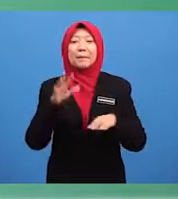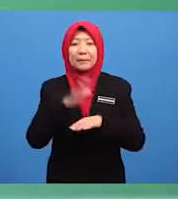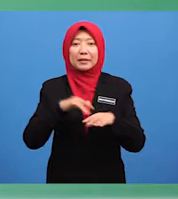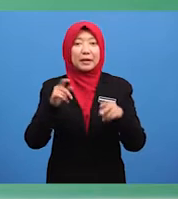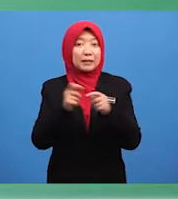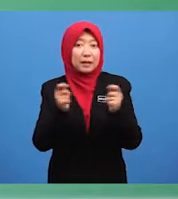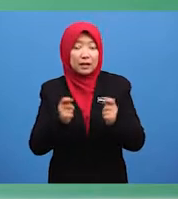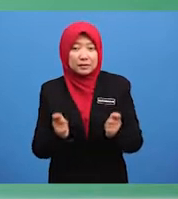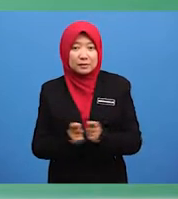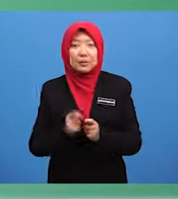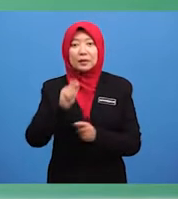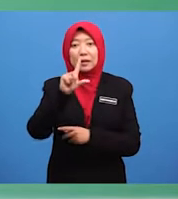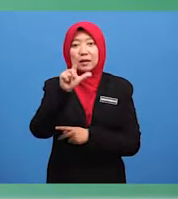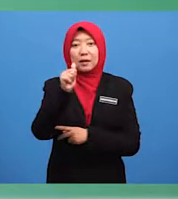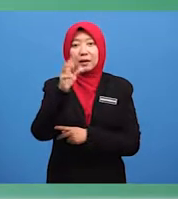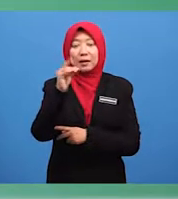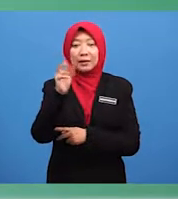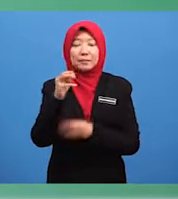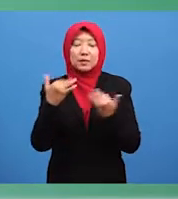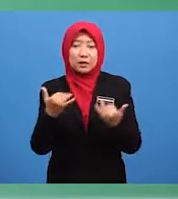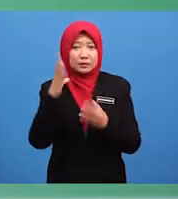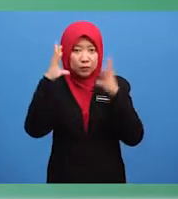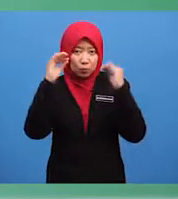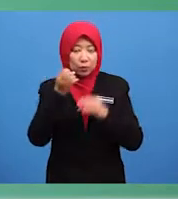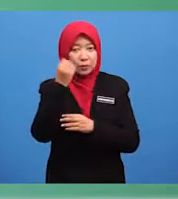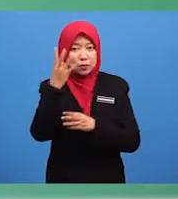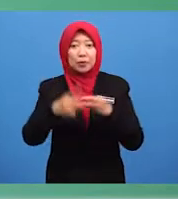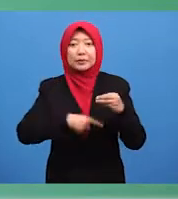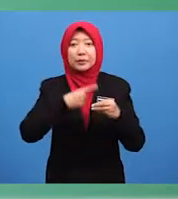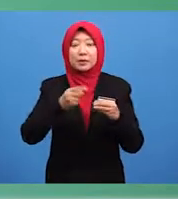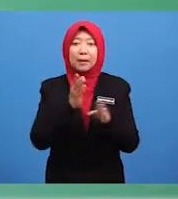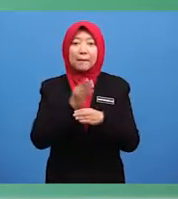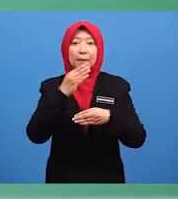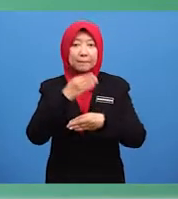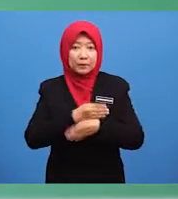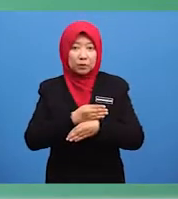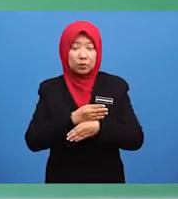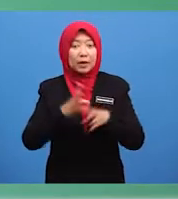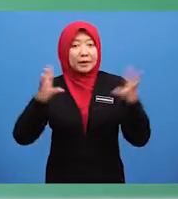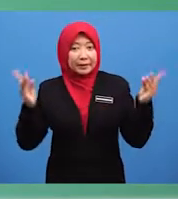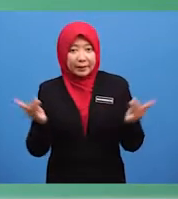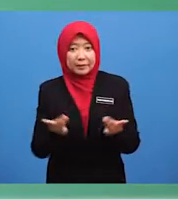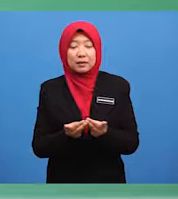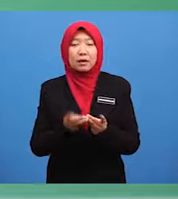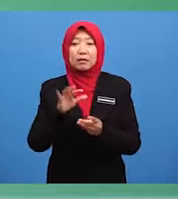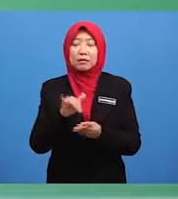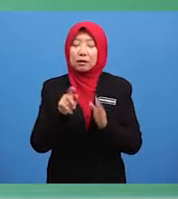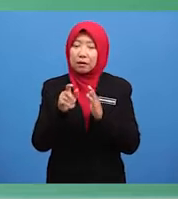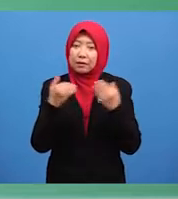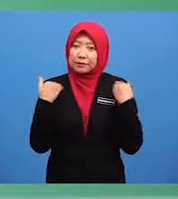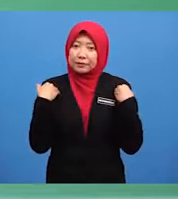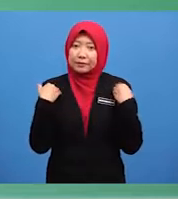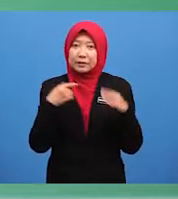ladang. Seterusnya, cikgu ingin menerangkan tentang pembentukan delta yang terdapat di